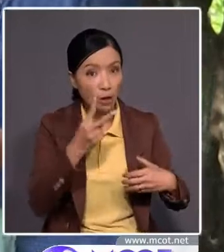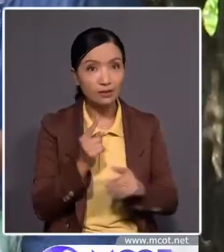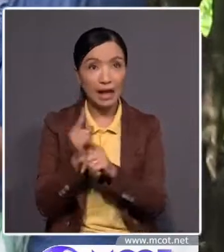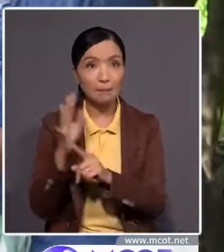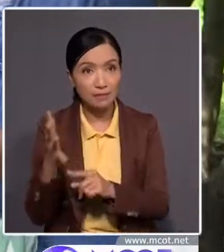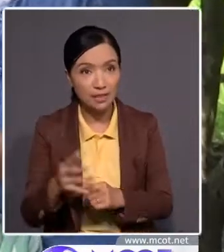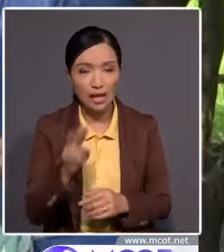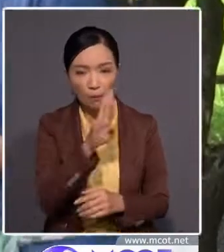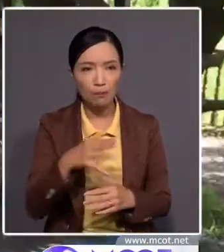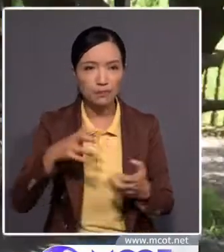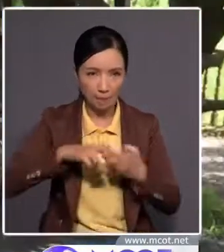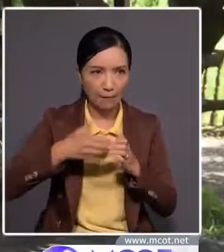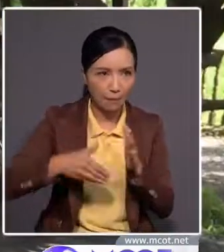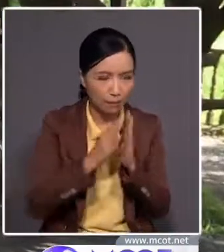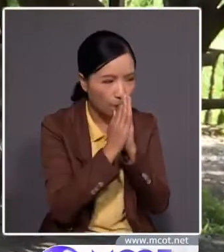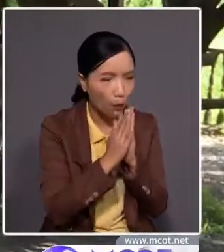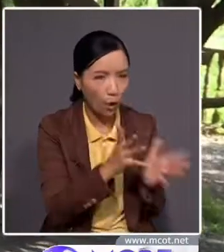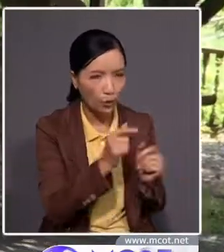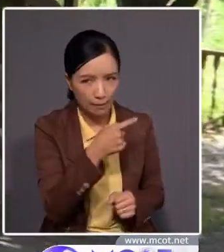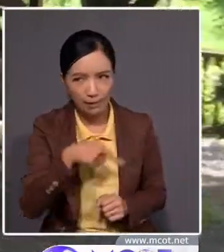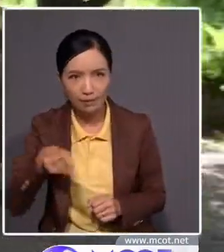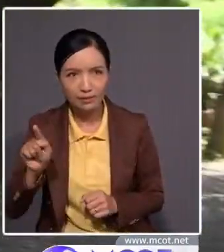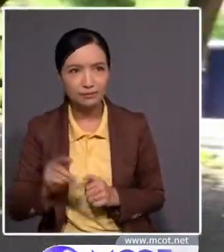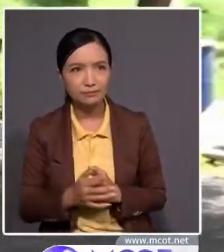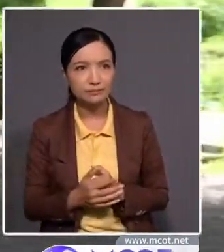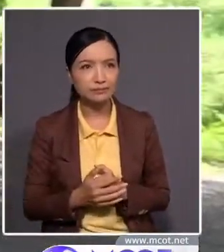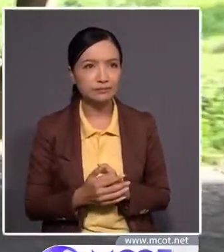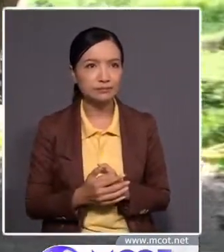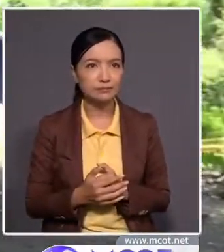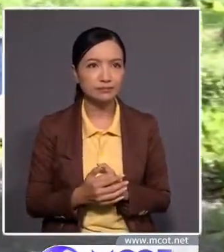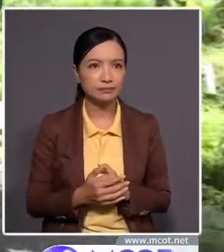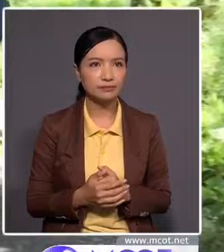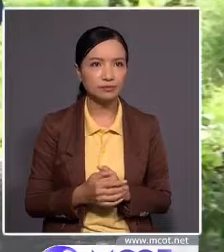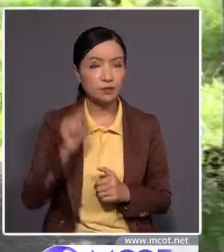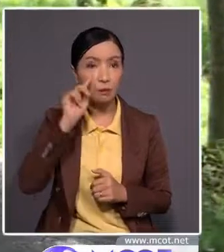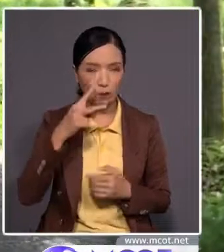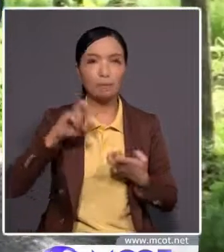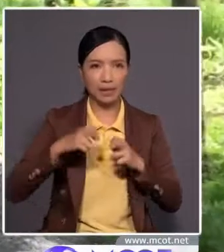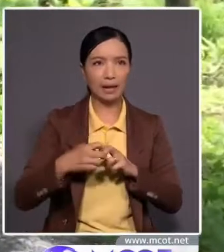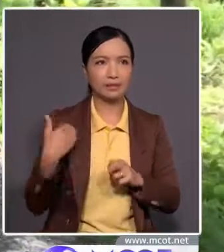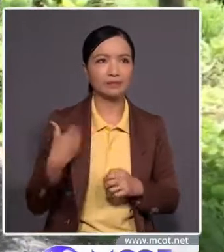จะขัดข้องนะ ผู้ใหญ่ครับ ครับขออนุญาตก่อนครับครับ สวัสดีภาพ ครับถ้ารอบสองมีปัญหาครับ